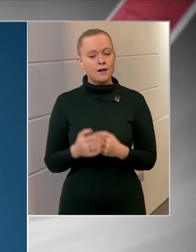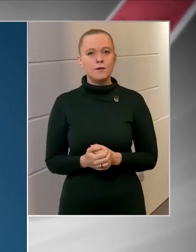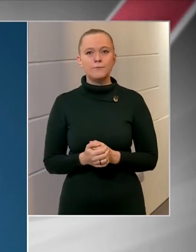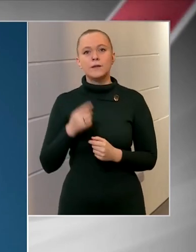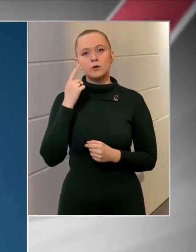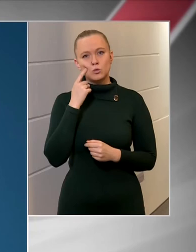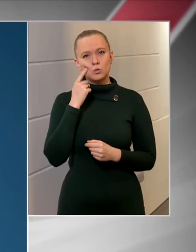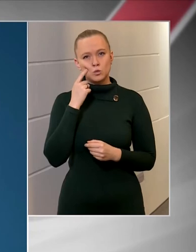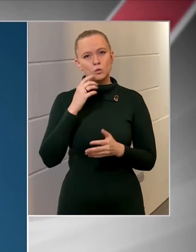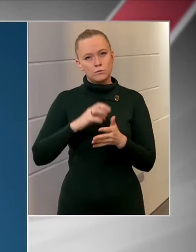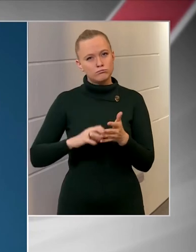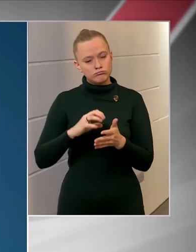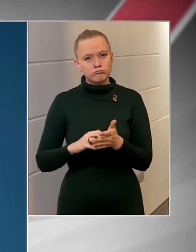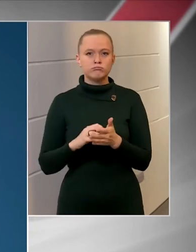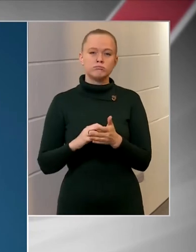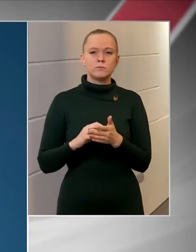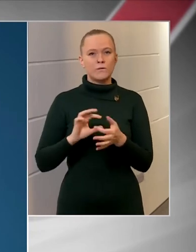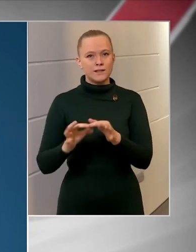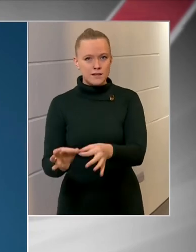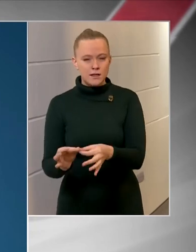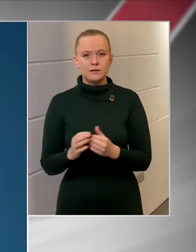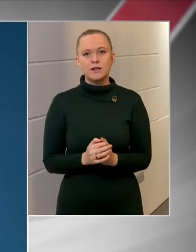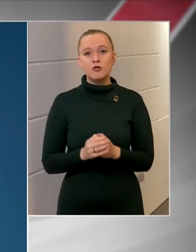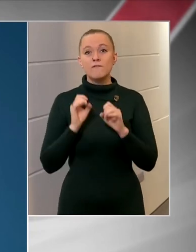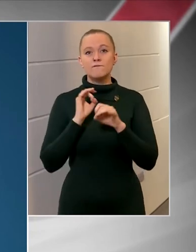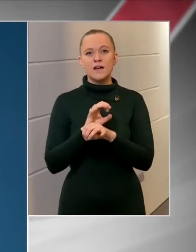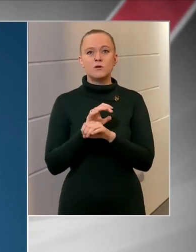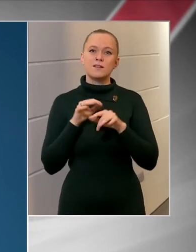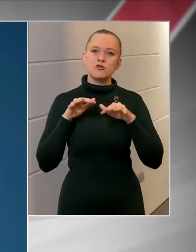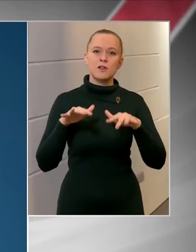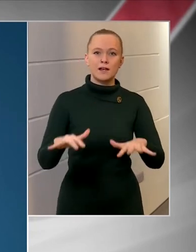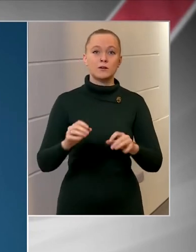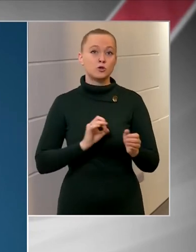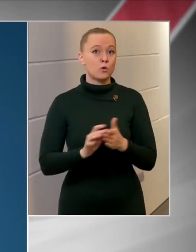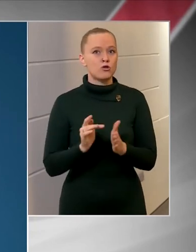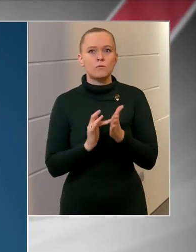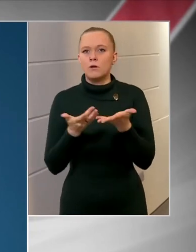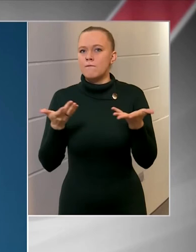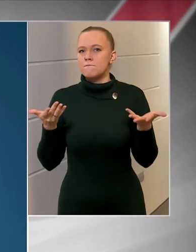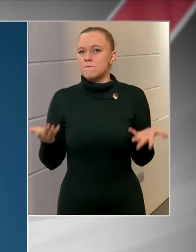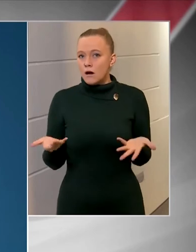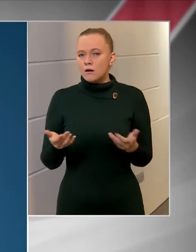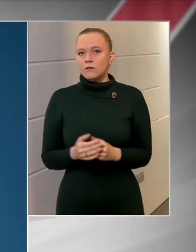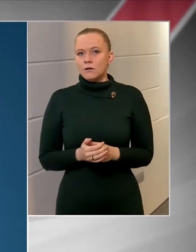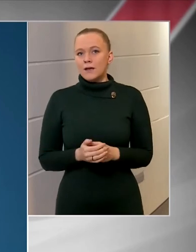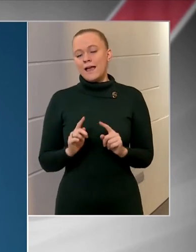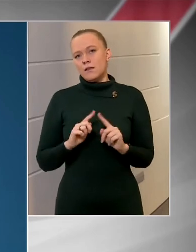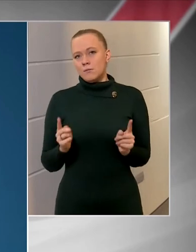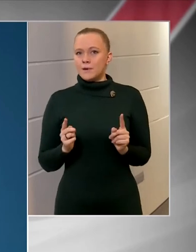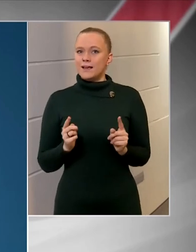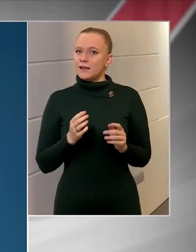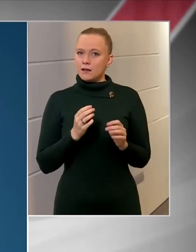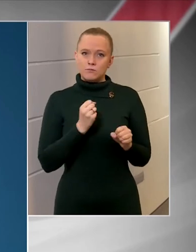tudjuk azt leszűrni, hogy ez a fertőzések terjedésének gyorsulását mutatja, vagy pedig azt, hogy egyébként